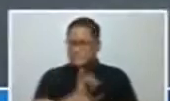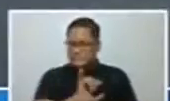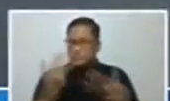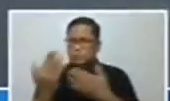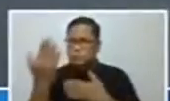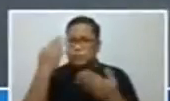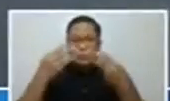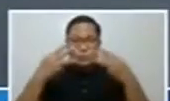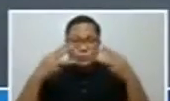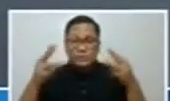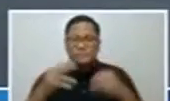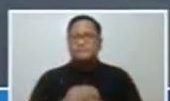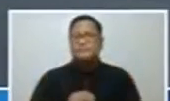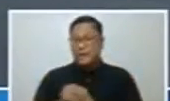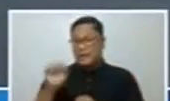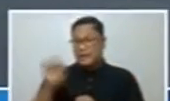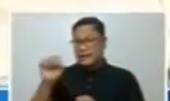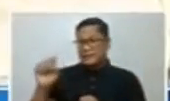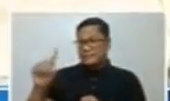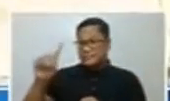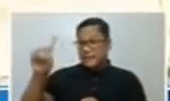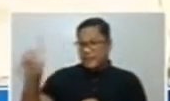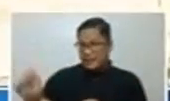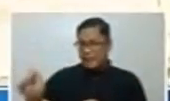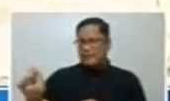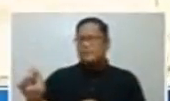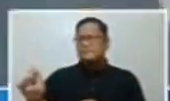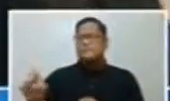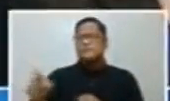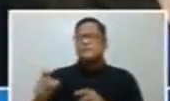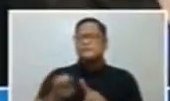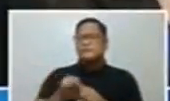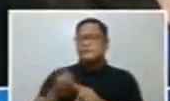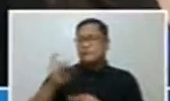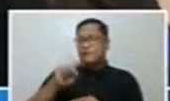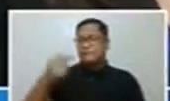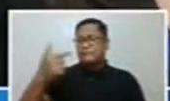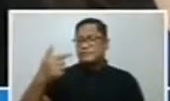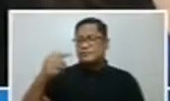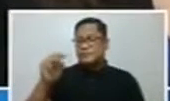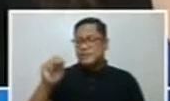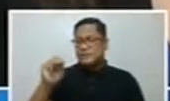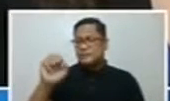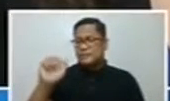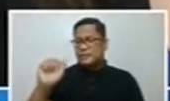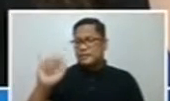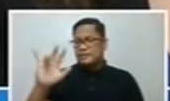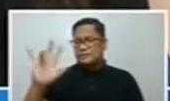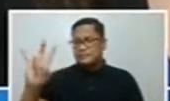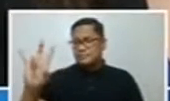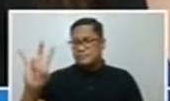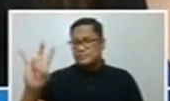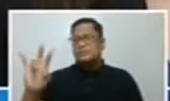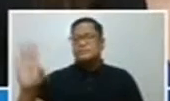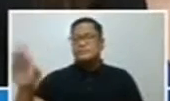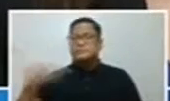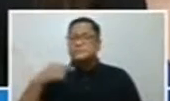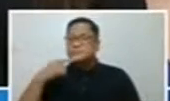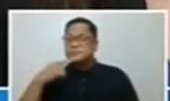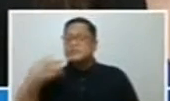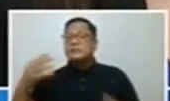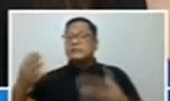crisis. Opo, mula pa rin kay Joseph Morong, with the trend in COVID data in Metro Manila, do you